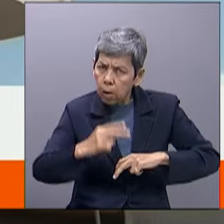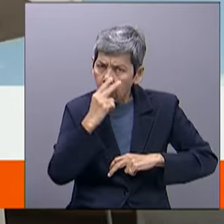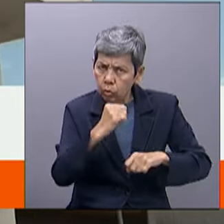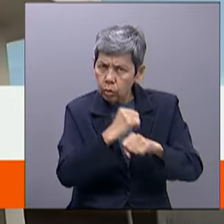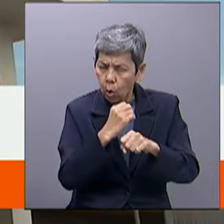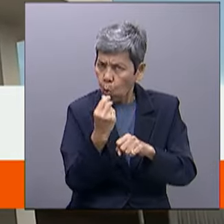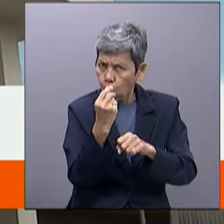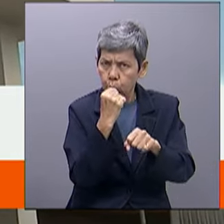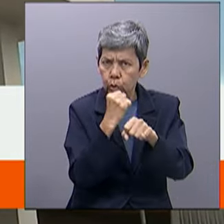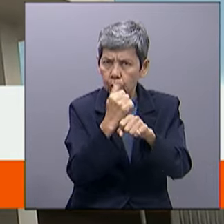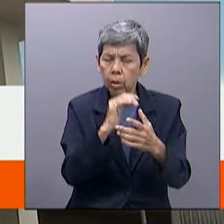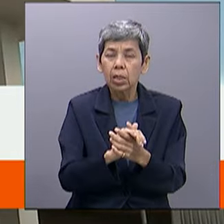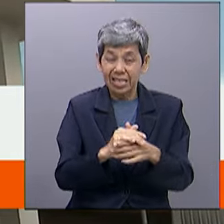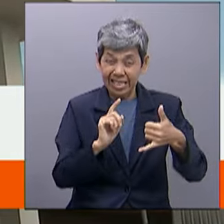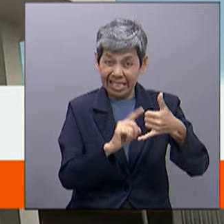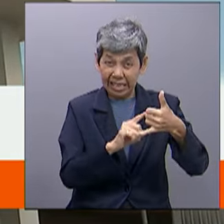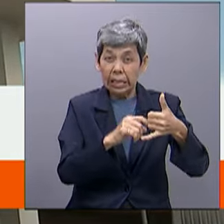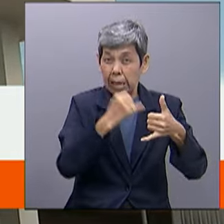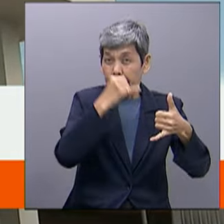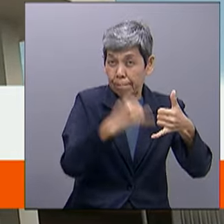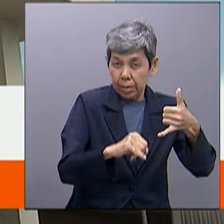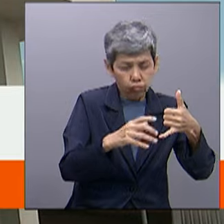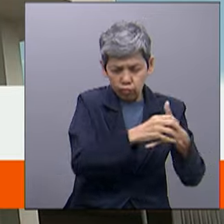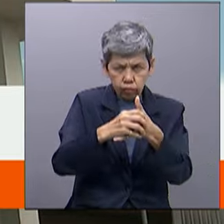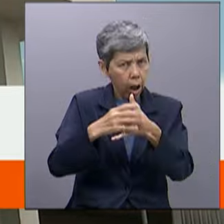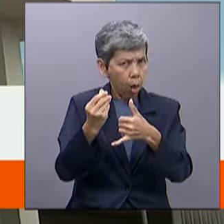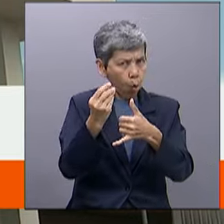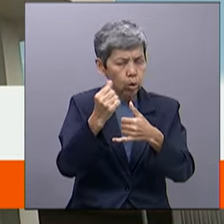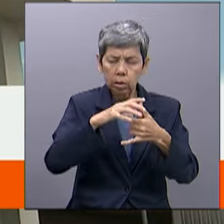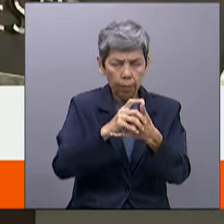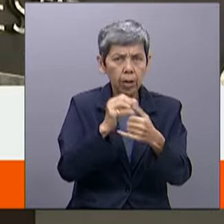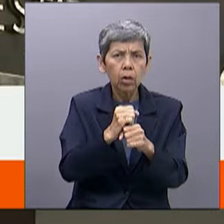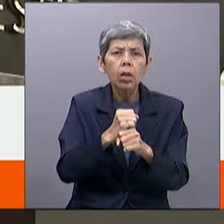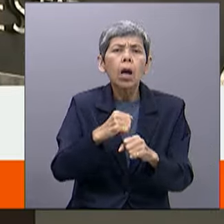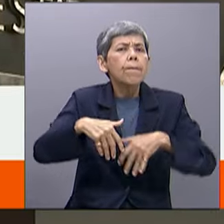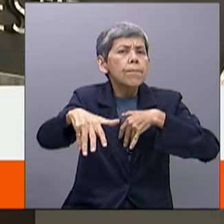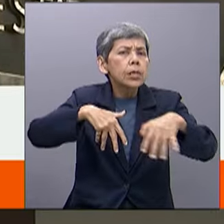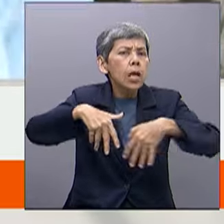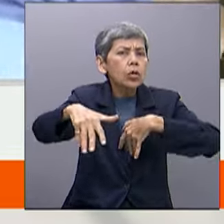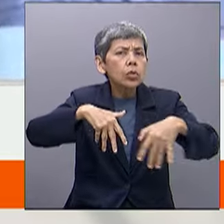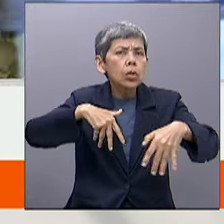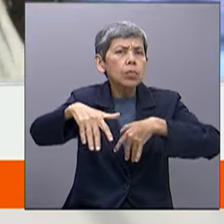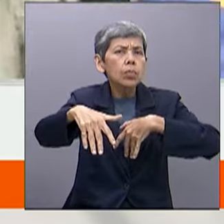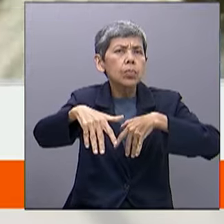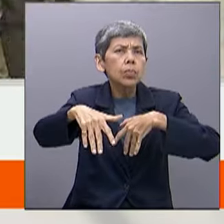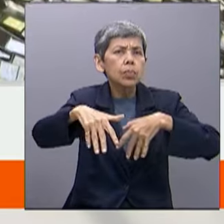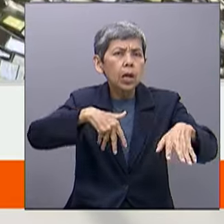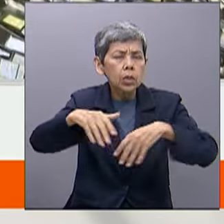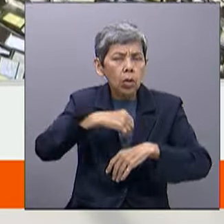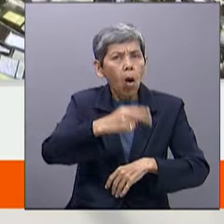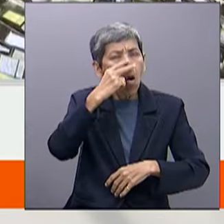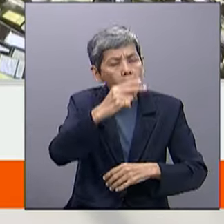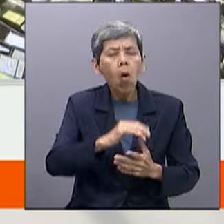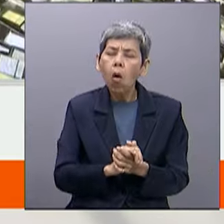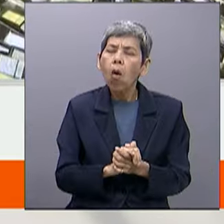ยเร็วและจำตัวผู้กระทำผิดมาดำเนินคดีให้เร็วที่สุด ค่ะ เพื่อให้ประชาชนได้เห็นข้อเท็จจ